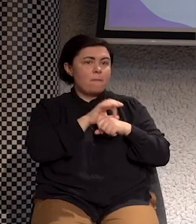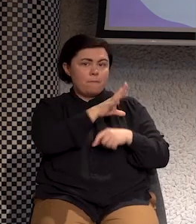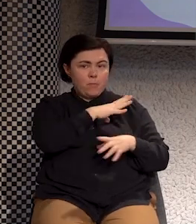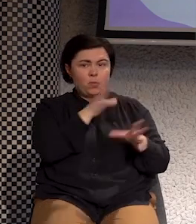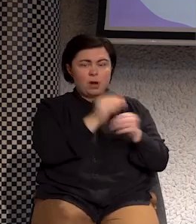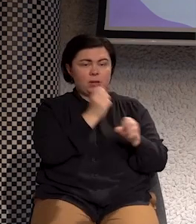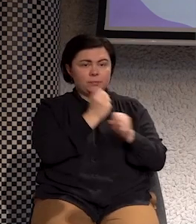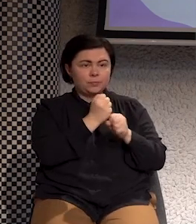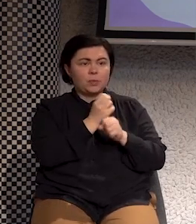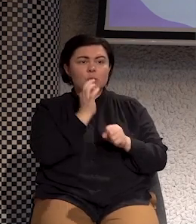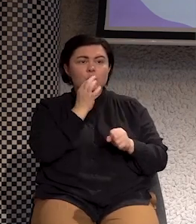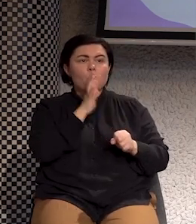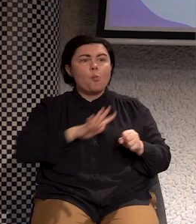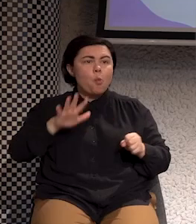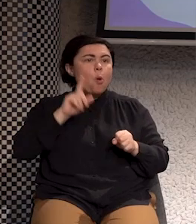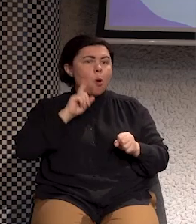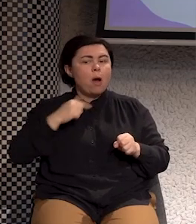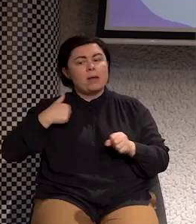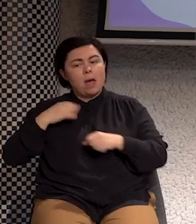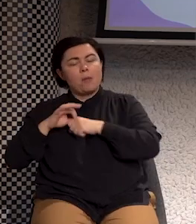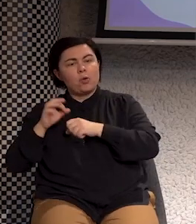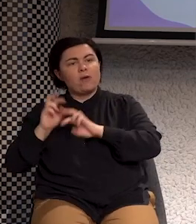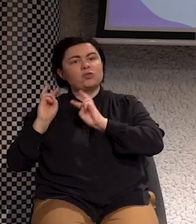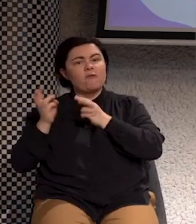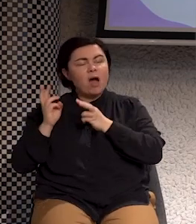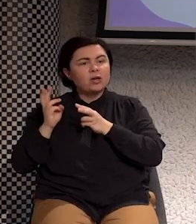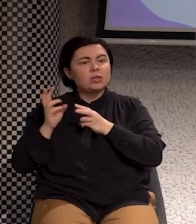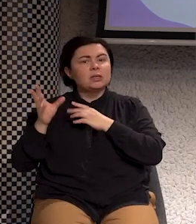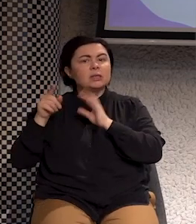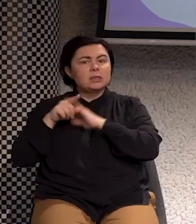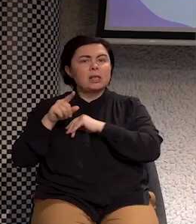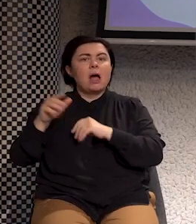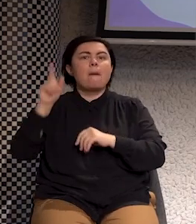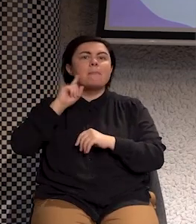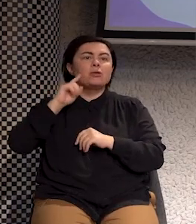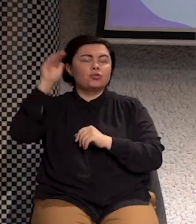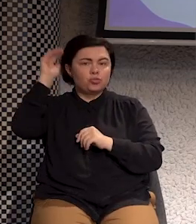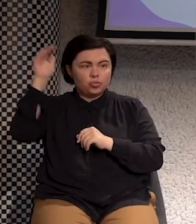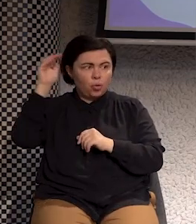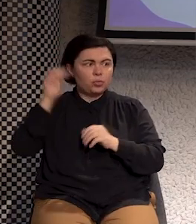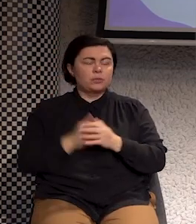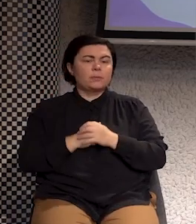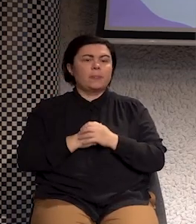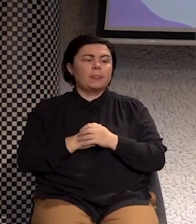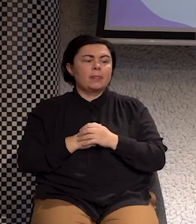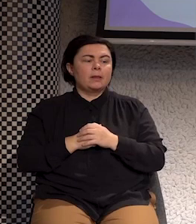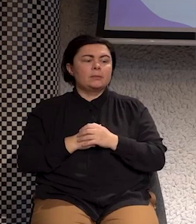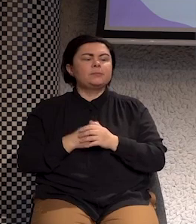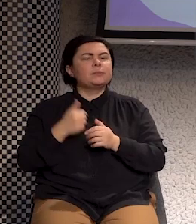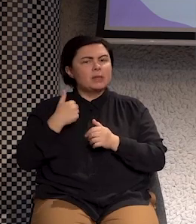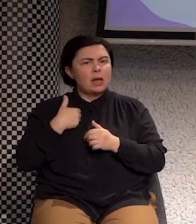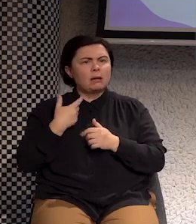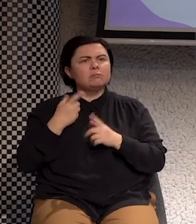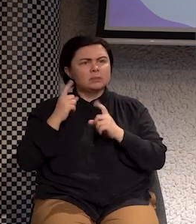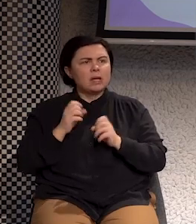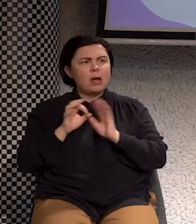pracowałeś bardziej z chłopakami. Ja prowadziłem warsztaty dla dorosłych mężczyzn. I ja bym zaczął